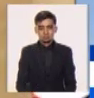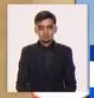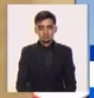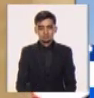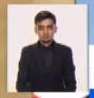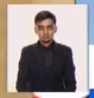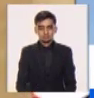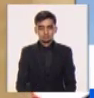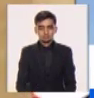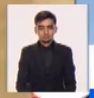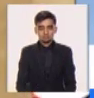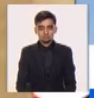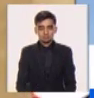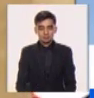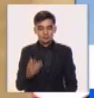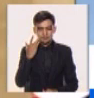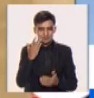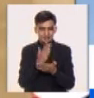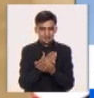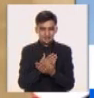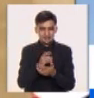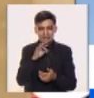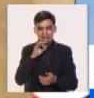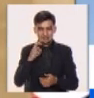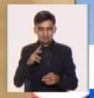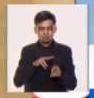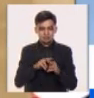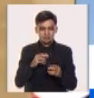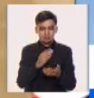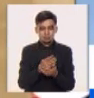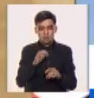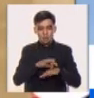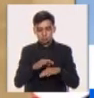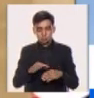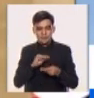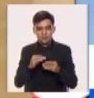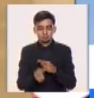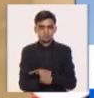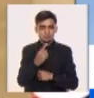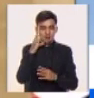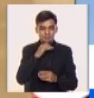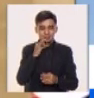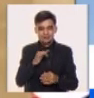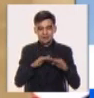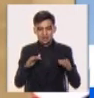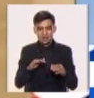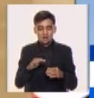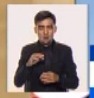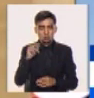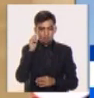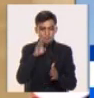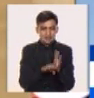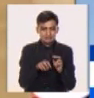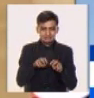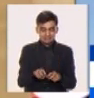входит. Всегда существует риск того, что болезнь может вспыхнуть снова. Если при этом даже дети будут сидеть без обучения